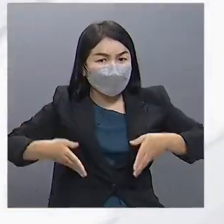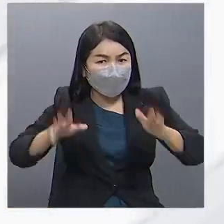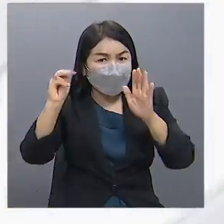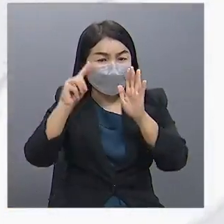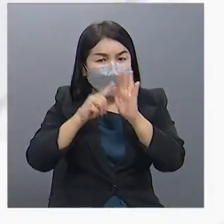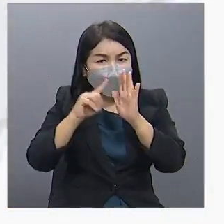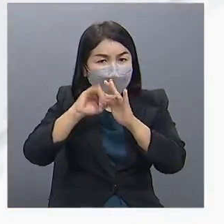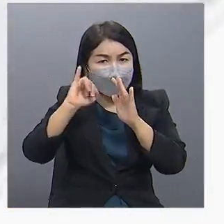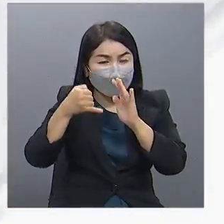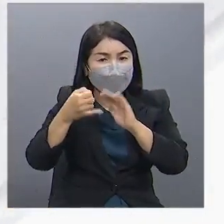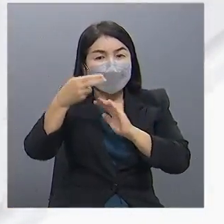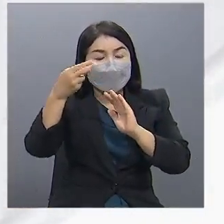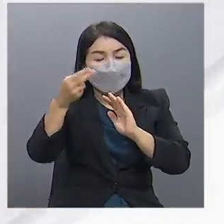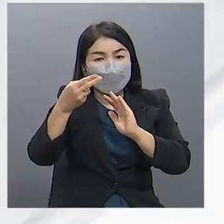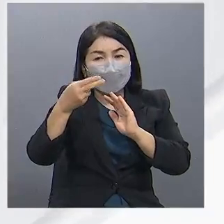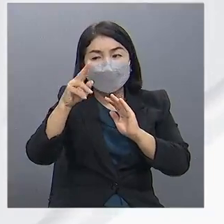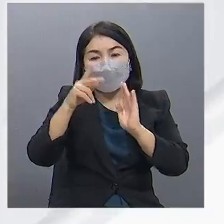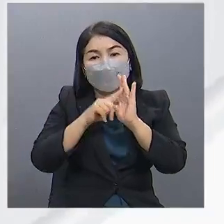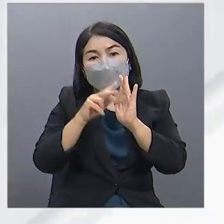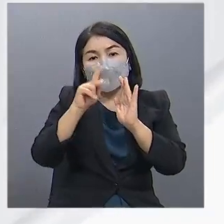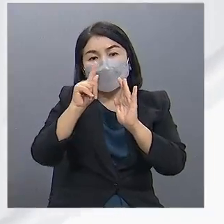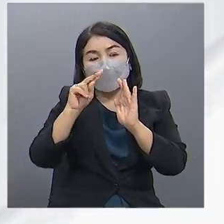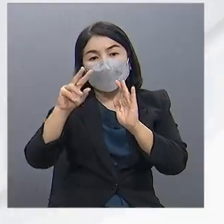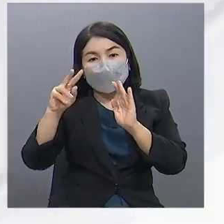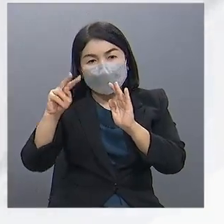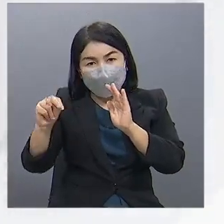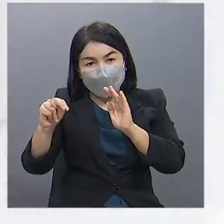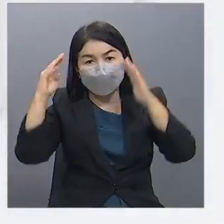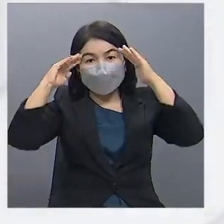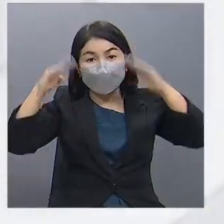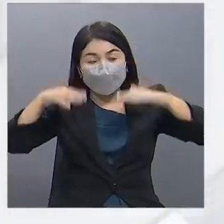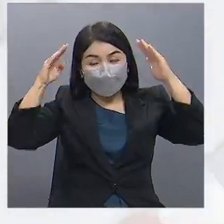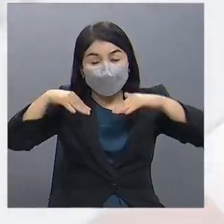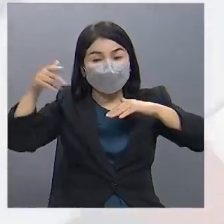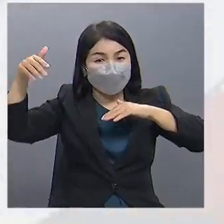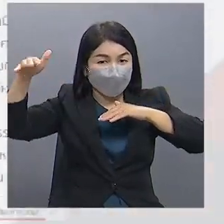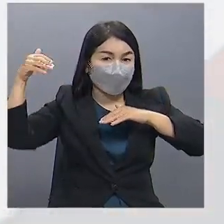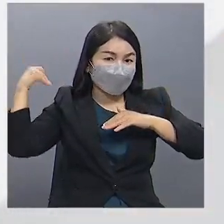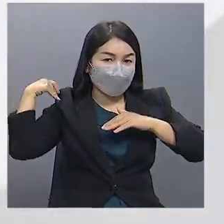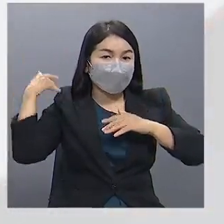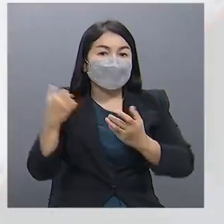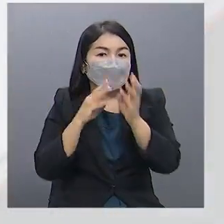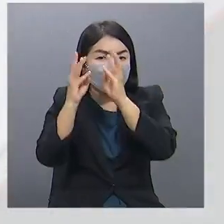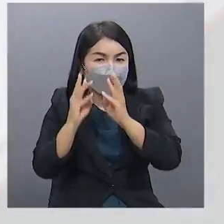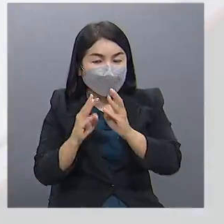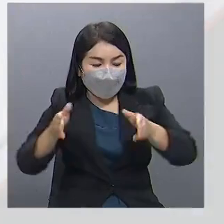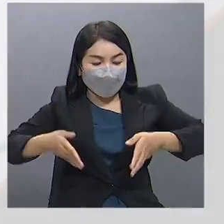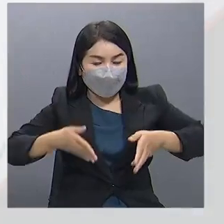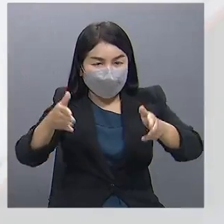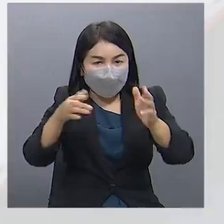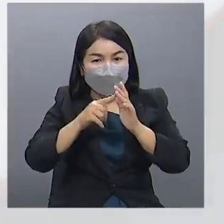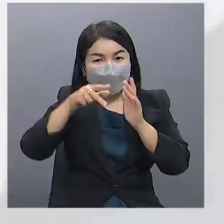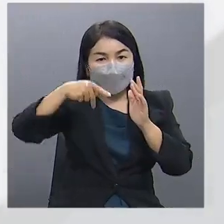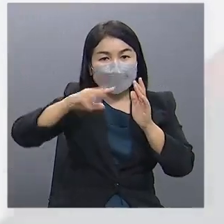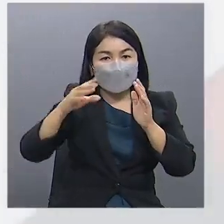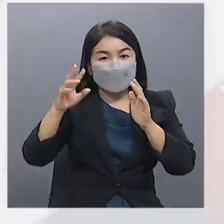ม72ไมโครกรัมต่อลูกบาศก์เมตรค่ะอีกจุดหนึ่งก็คือริมถนนเพชรเกษมเขตภาษีเจริญ71ไมโ